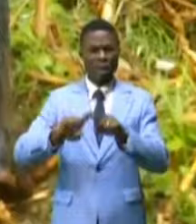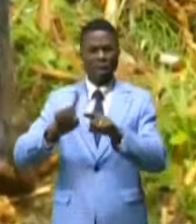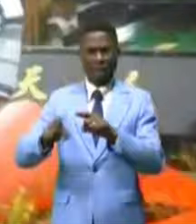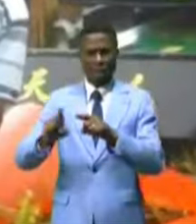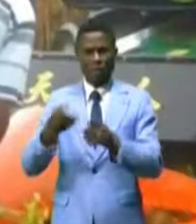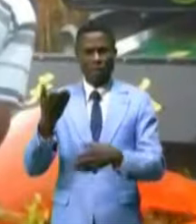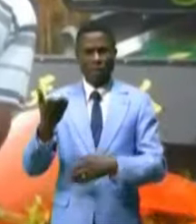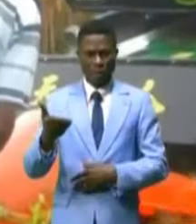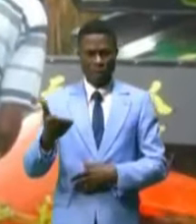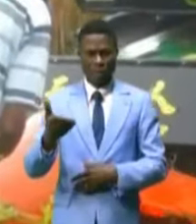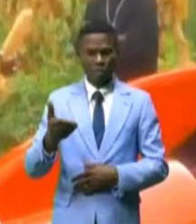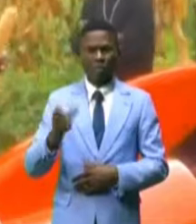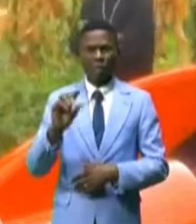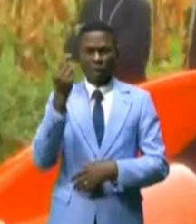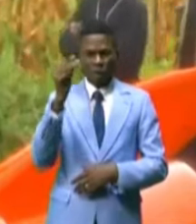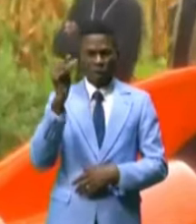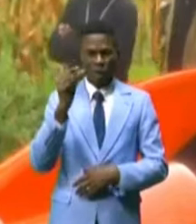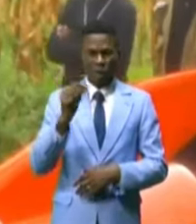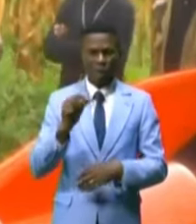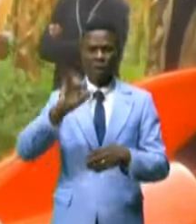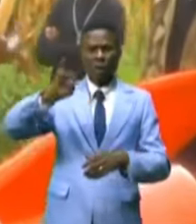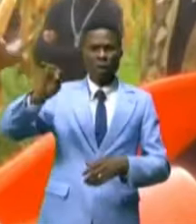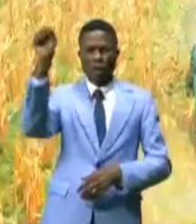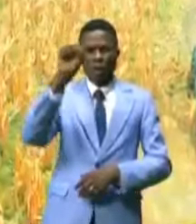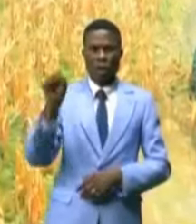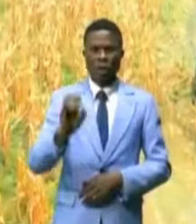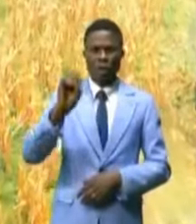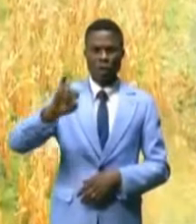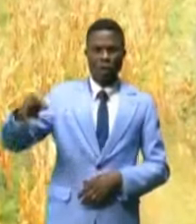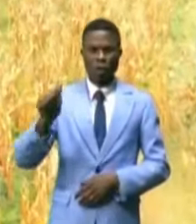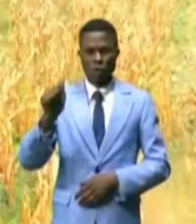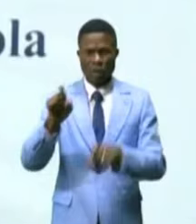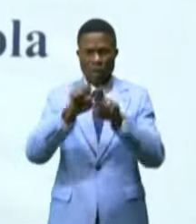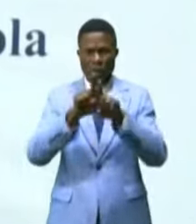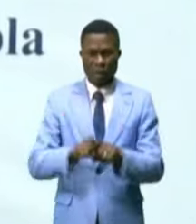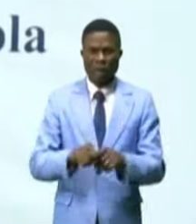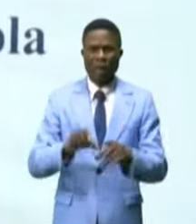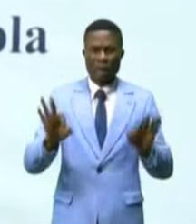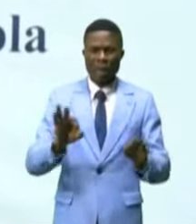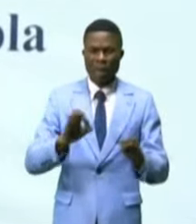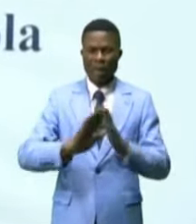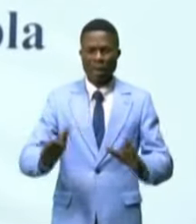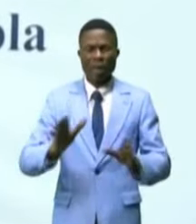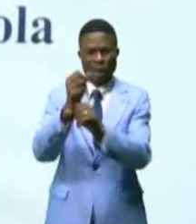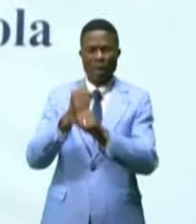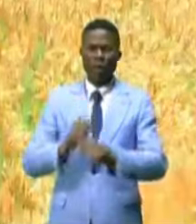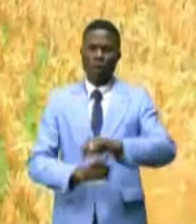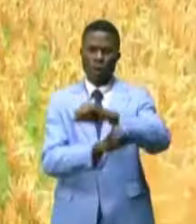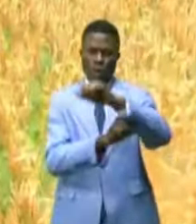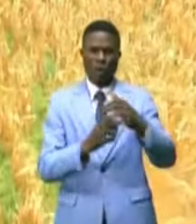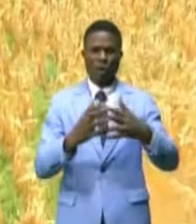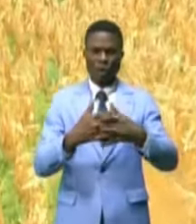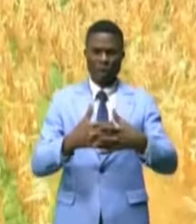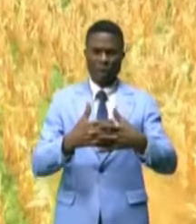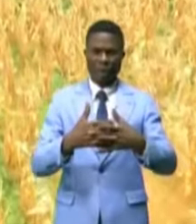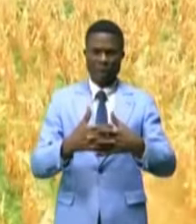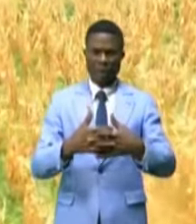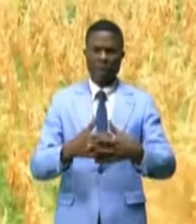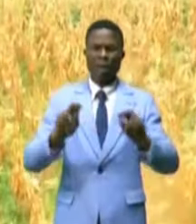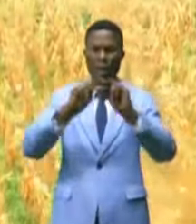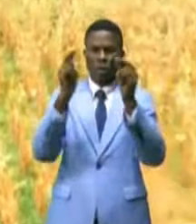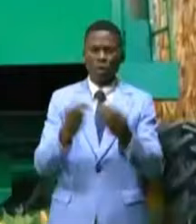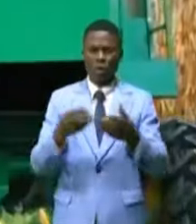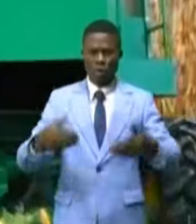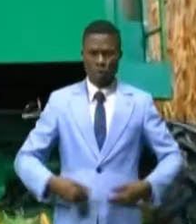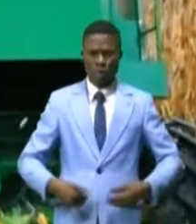et Milima, de la semence de soja variété Salama et de fertilisants ont reçu un accompagnement technique de la part de la brigade des